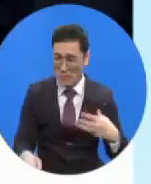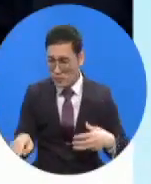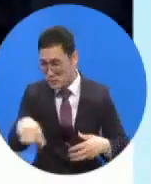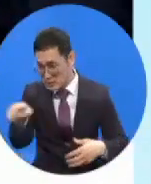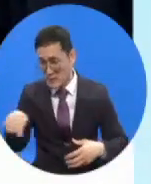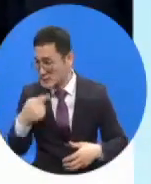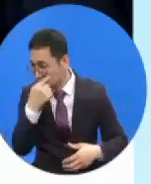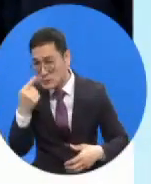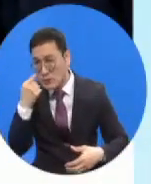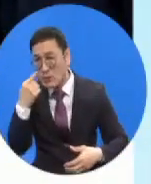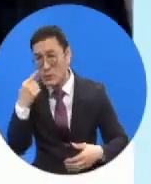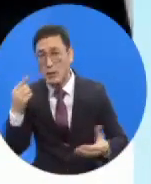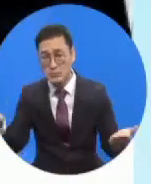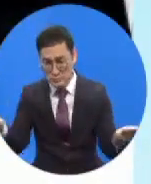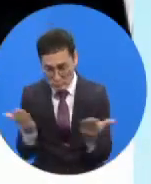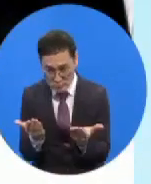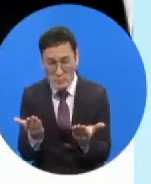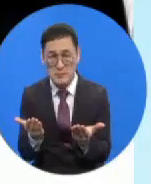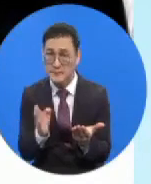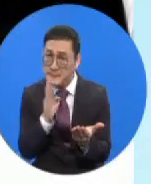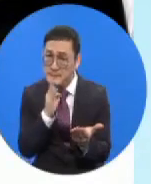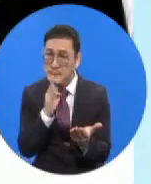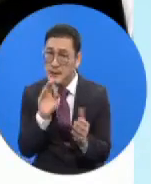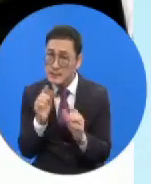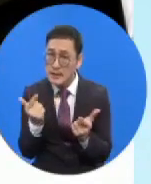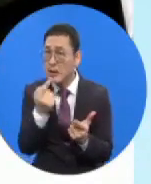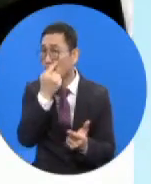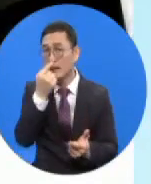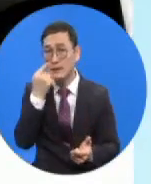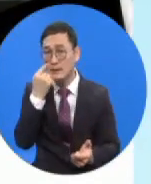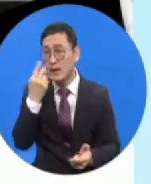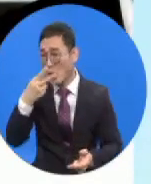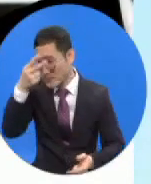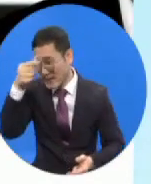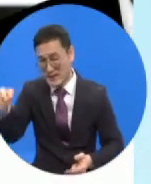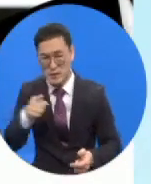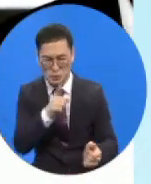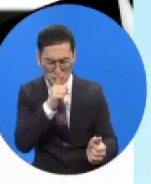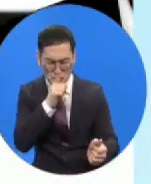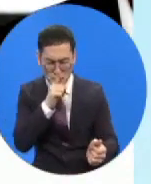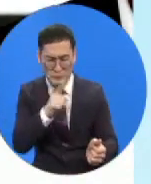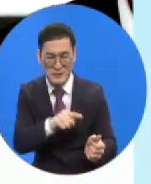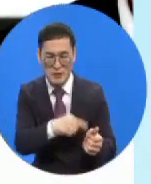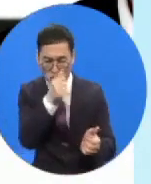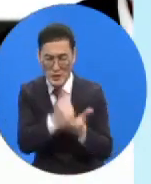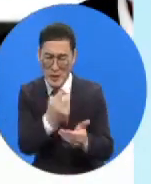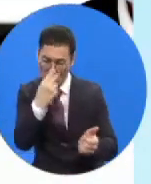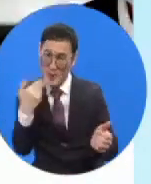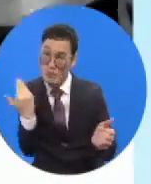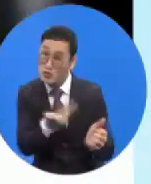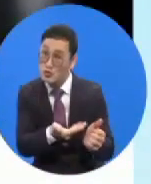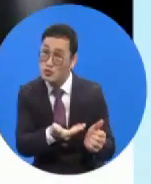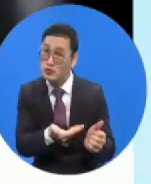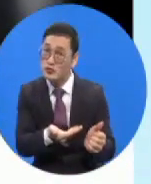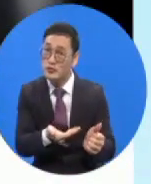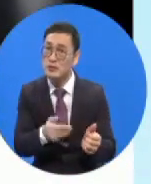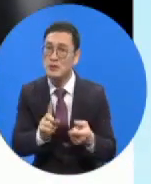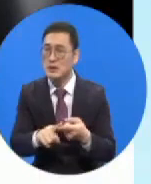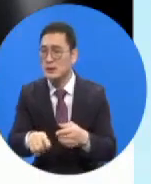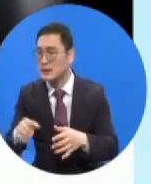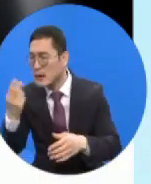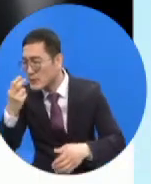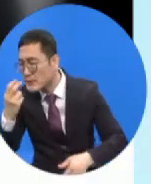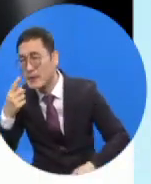사건이랑 연결이 되는 건지 그다음에 검찰에서 이것을 무마했는지는 우리가 좀 더 조사 결과를 지켜봐야 되겠습니다. 네,